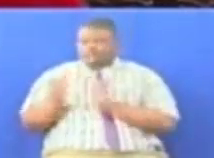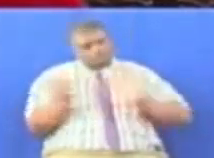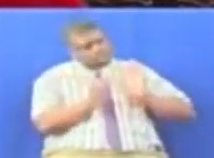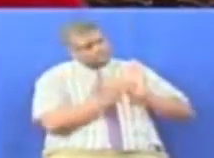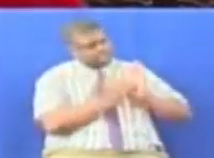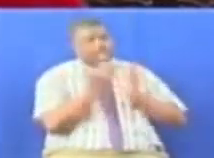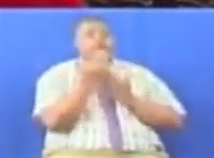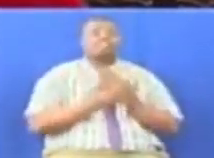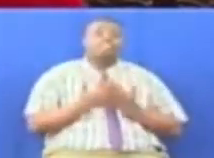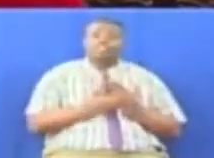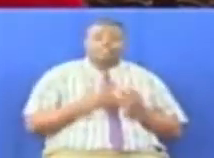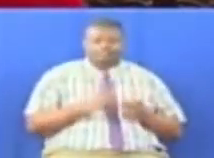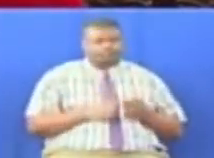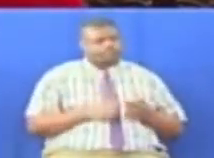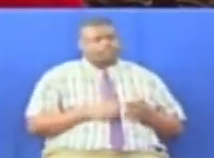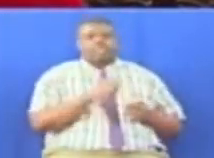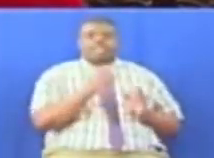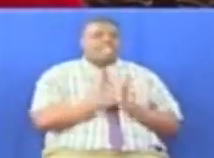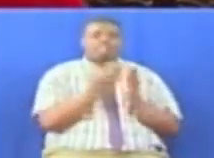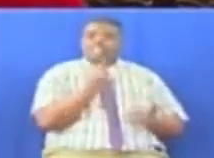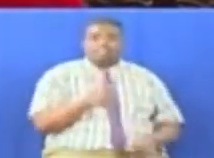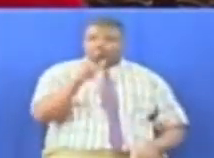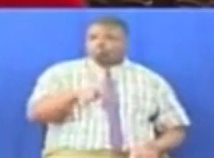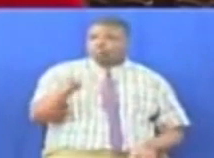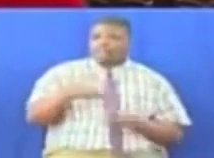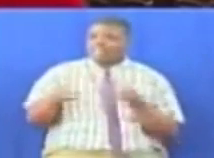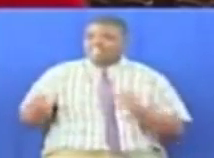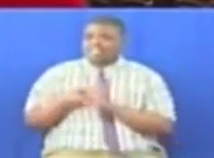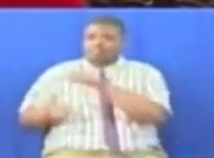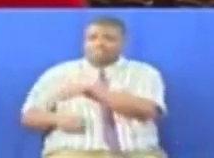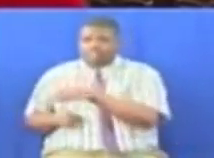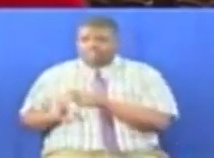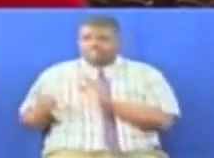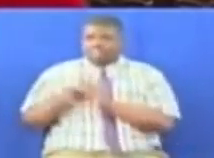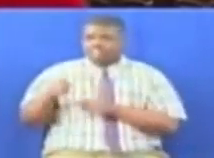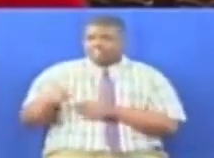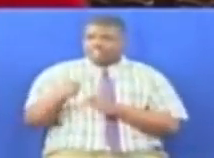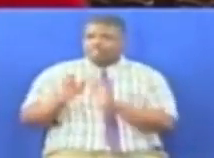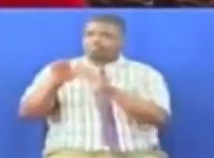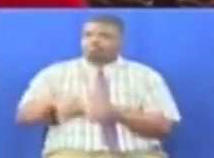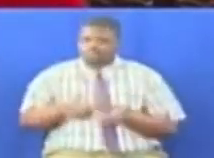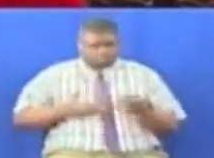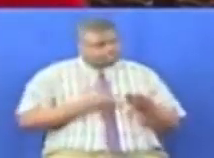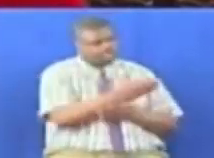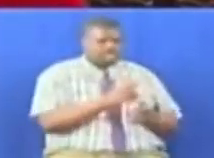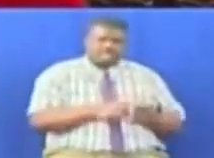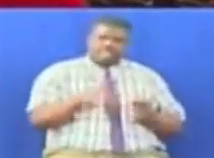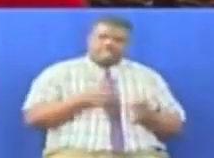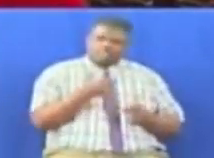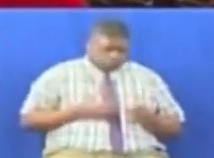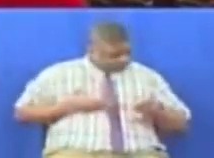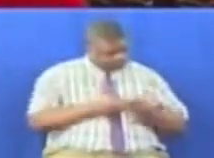kwa kuwa katiba haisemi mtu huyo lazima awe ameathirika na jambo hilo, sheria hii ikipitishwa na bunge lako tukufu itakutana na mkwamo wa matakwa ya ibara